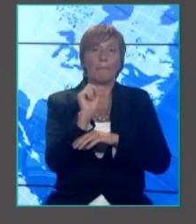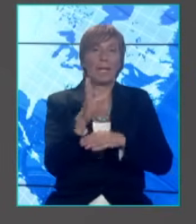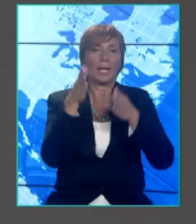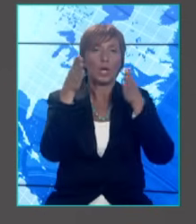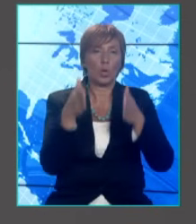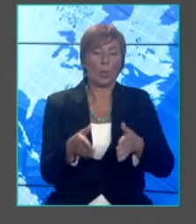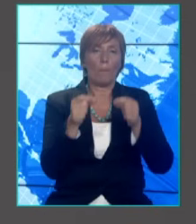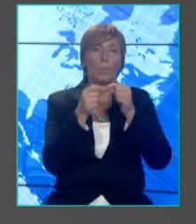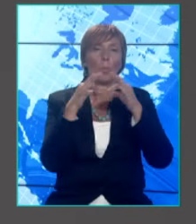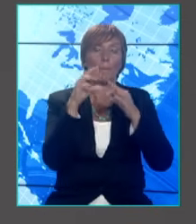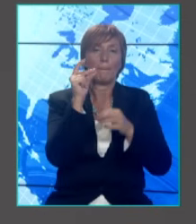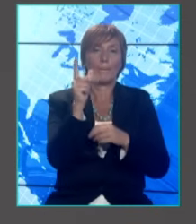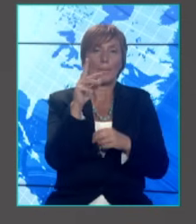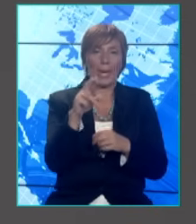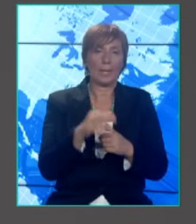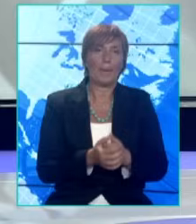na gradskom groblju Bare.